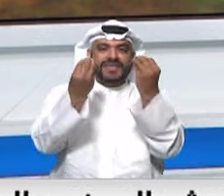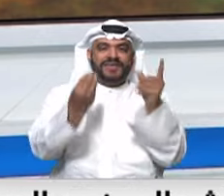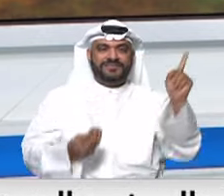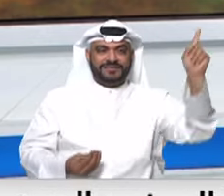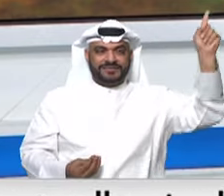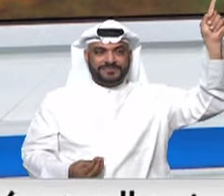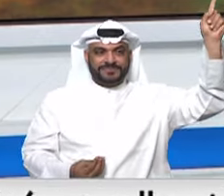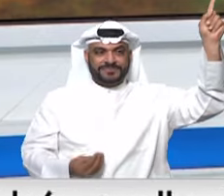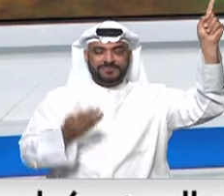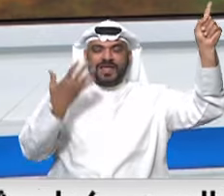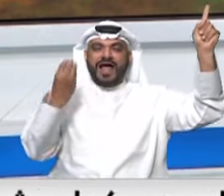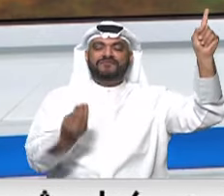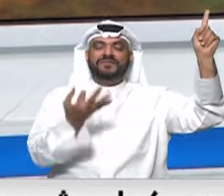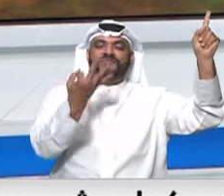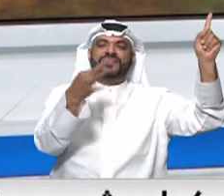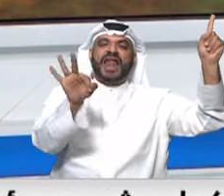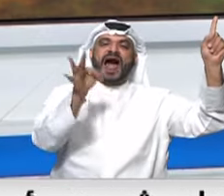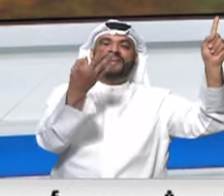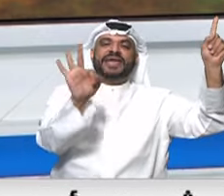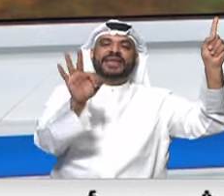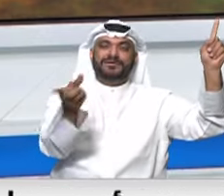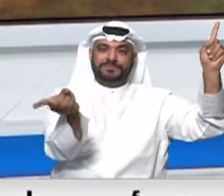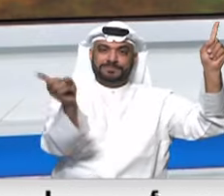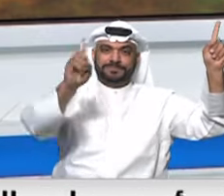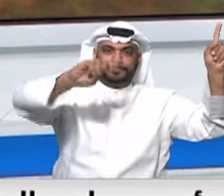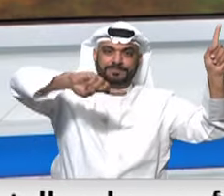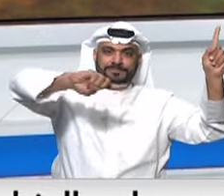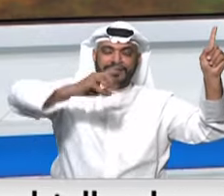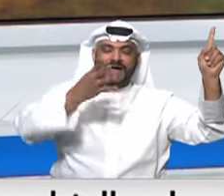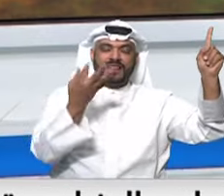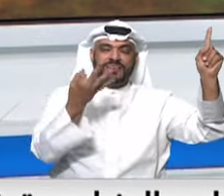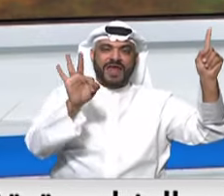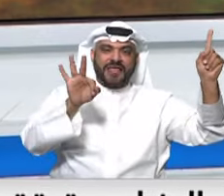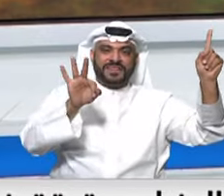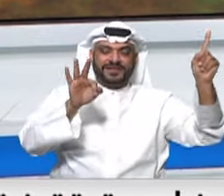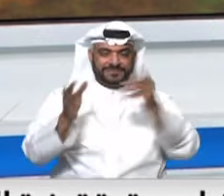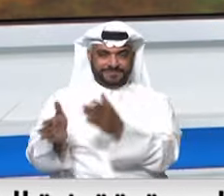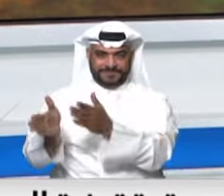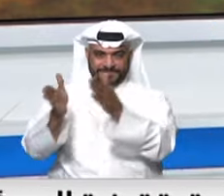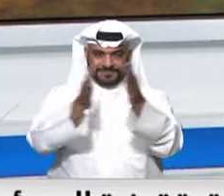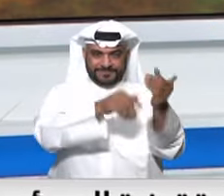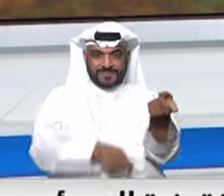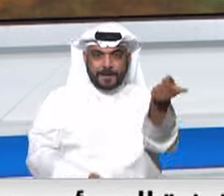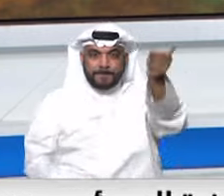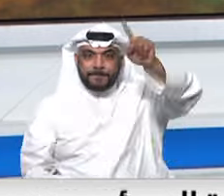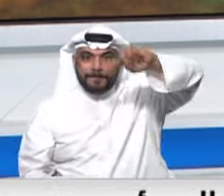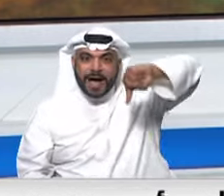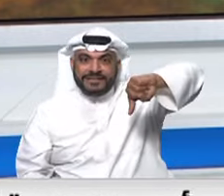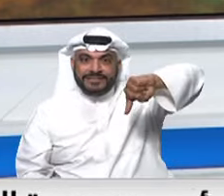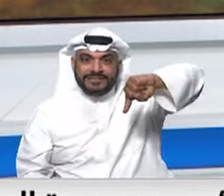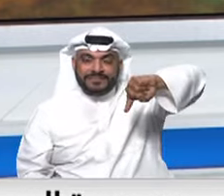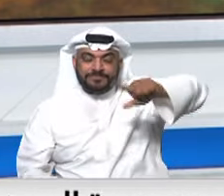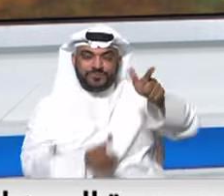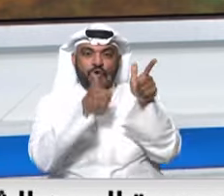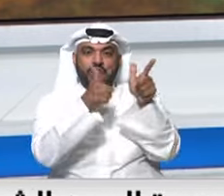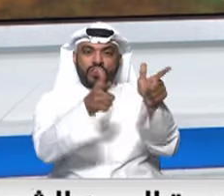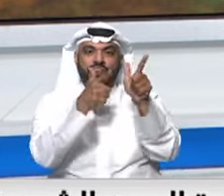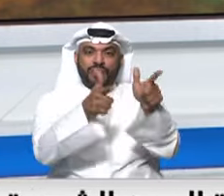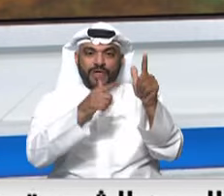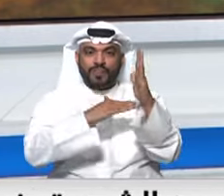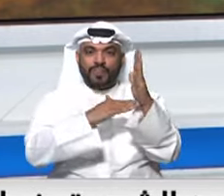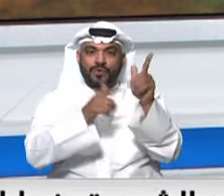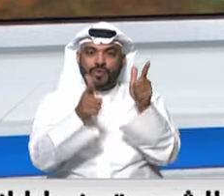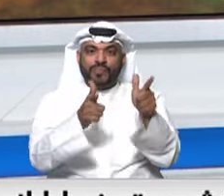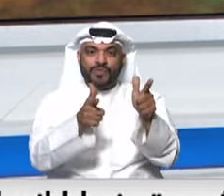السرعة من 10 إلى 30 كيلومتر في الساعة. بعد منتصف نهار يوم الغد ودرجات الحرارة العظمى قد تصل